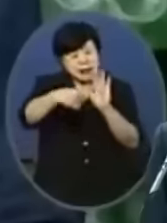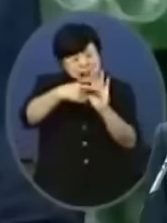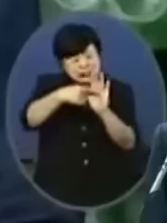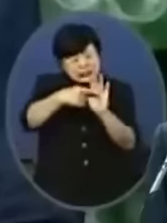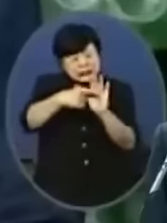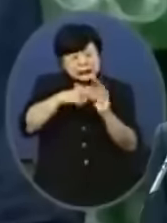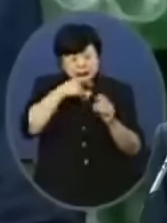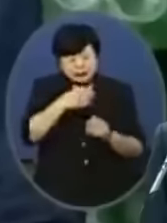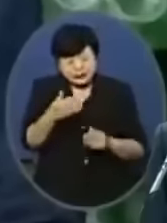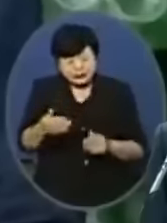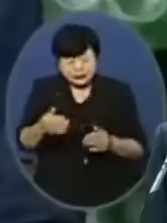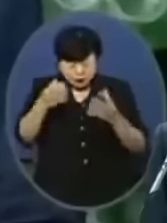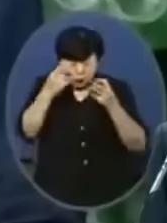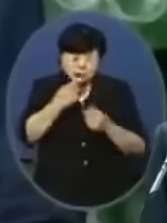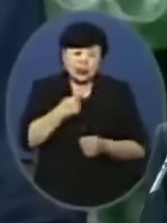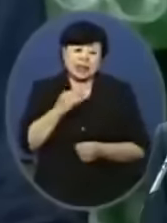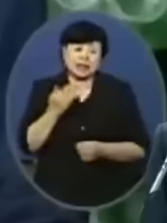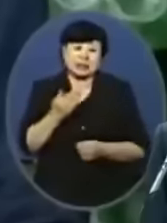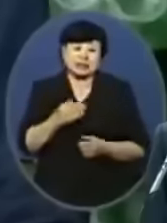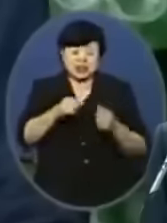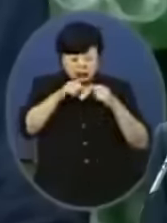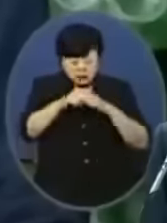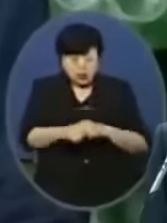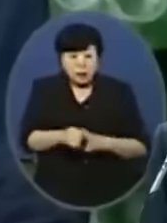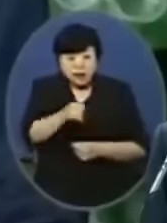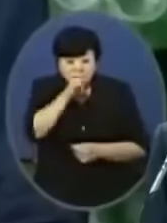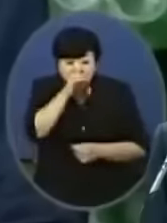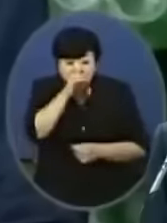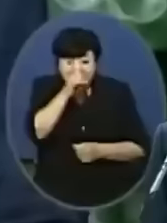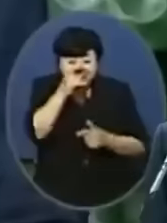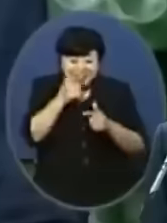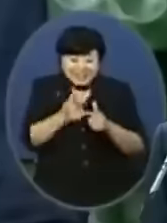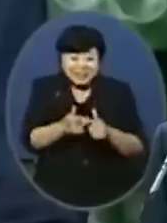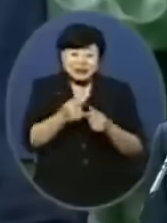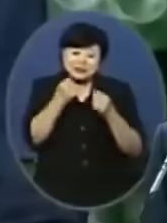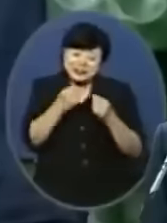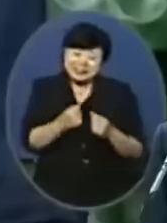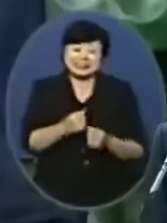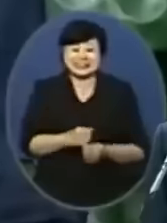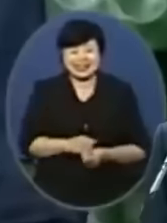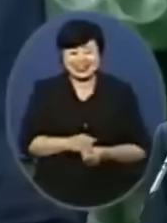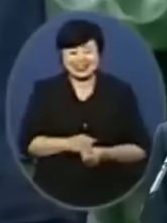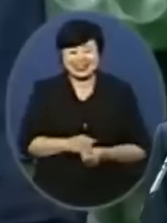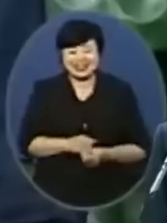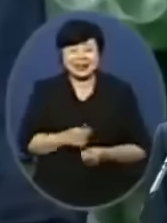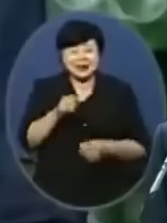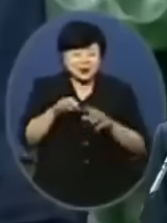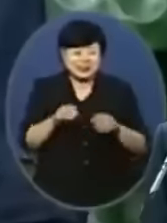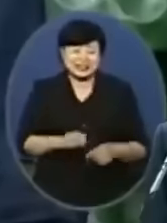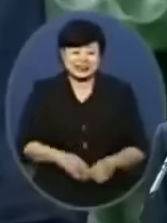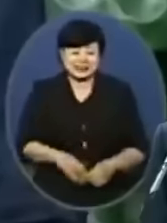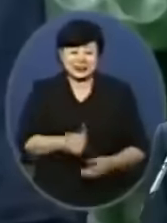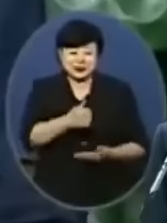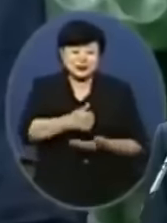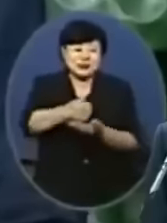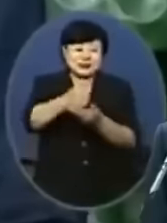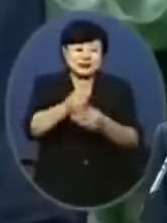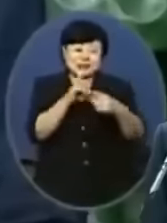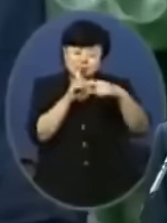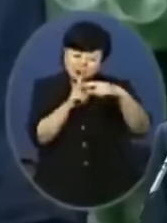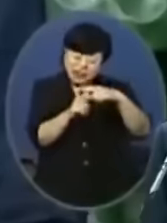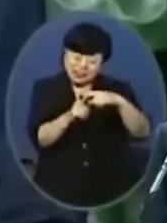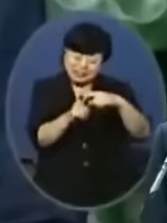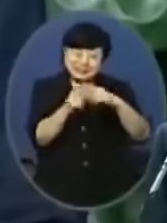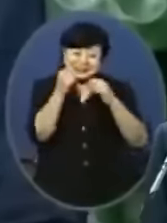되고 고통을 당하고 절망적일 때도 많았는데 예수님이 계시고 난 다음에는 어느 곳에나 주님이